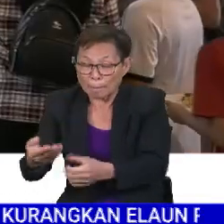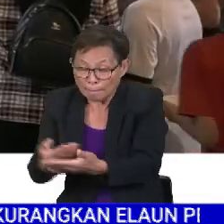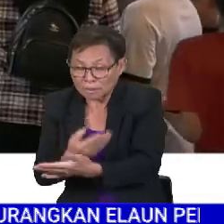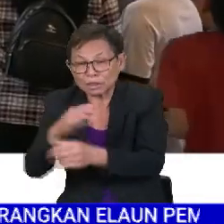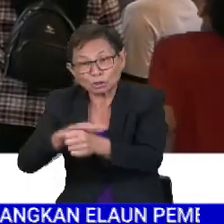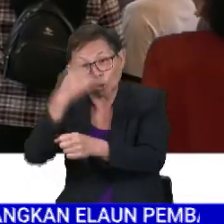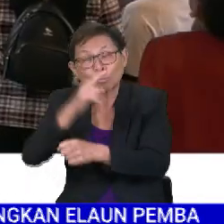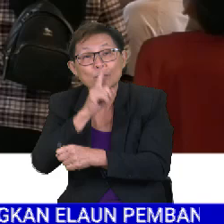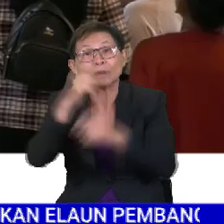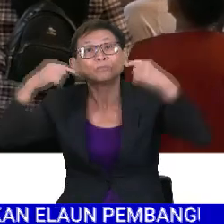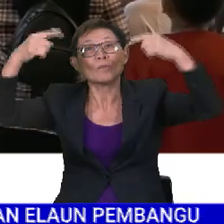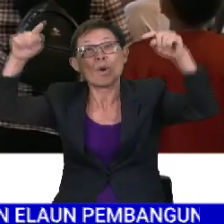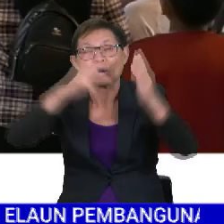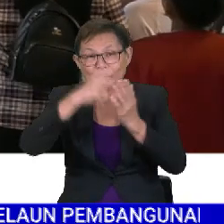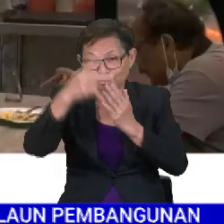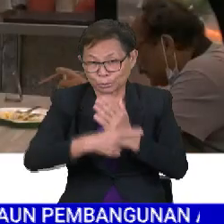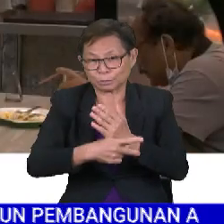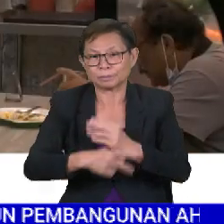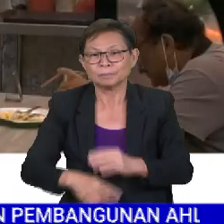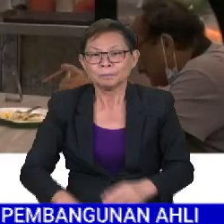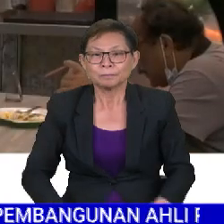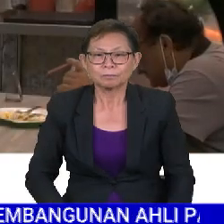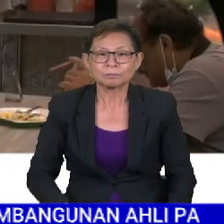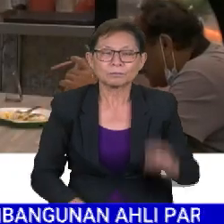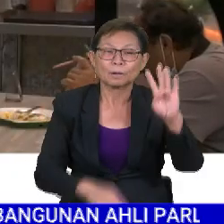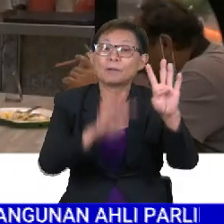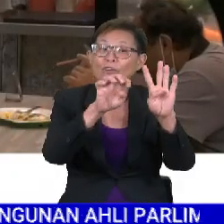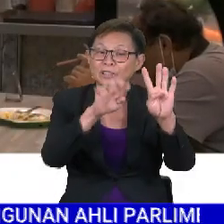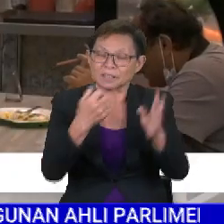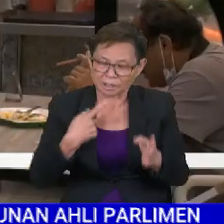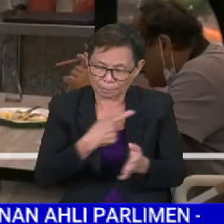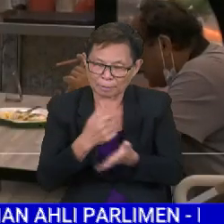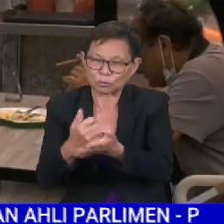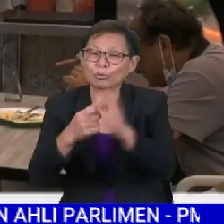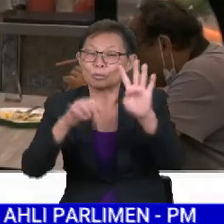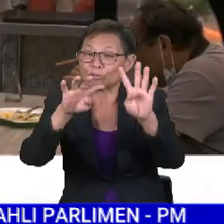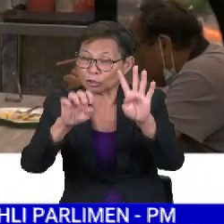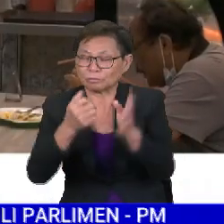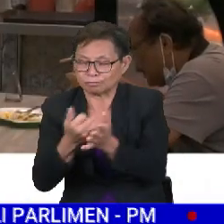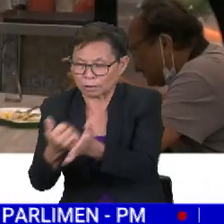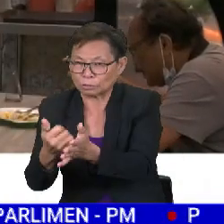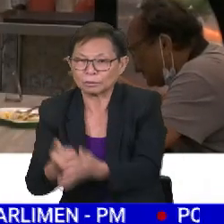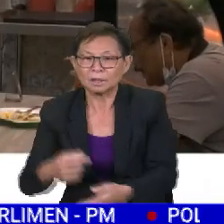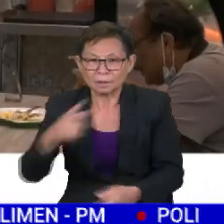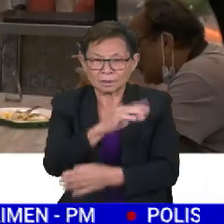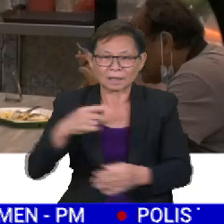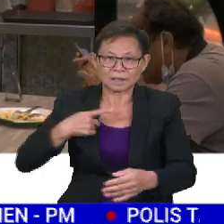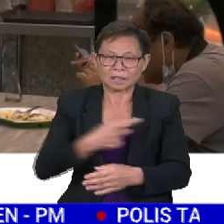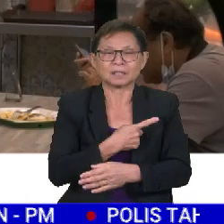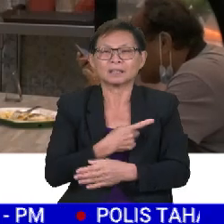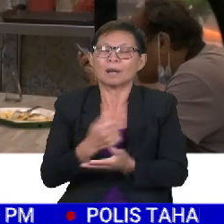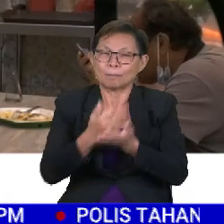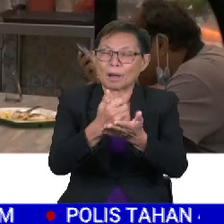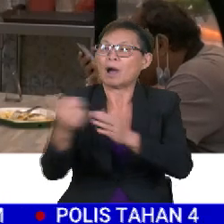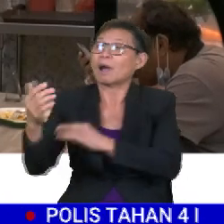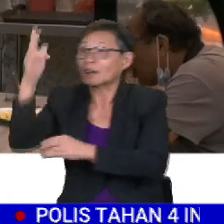bagi memastikan kejayaan program tersebut. Untuk B40, kita membantu B40 dan kita membantu seruan kerajaan